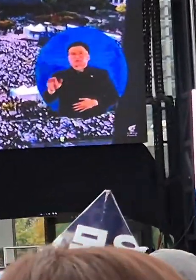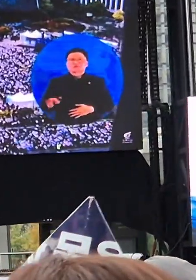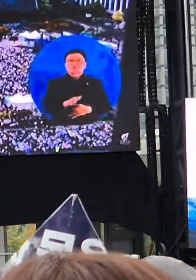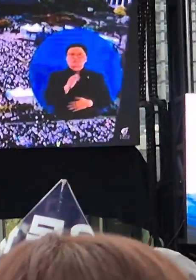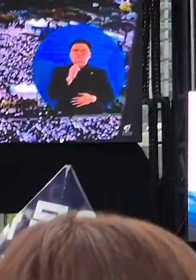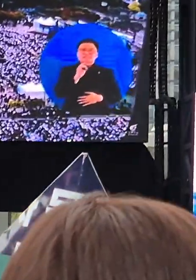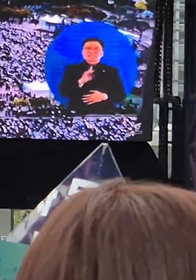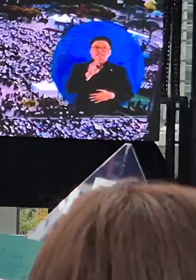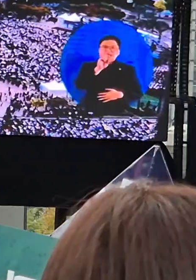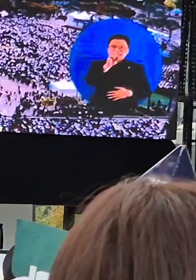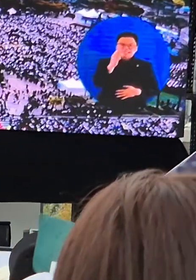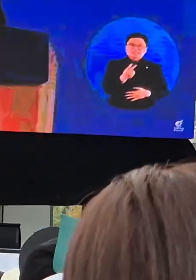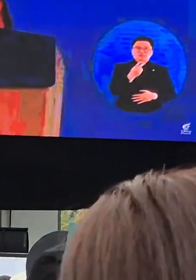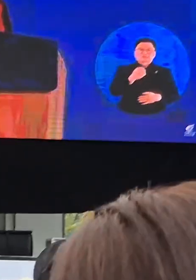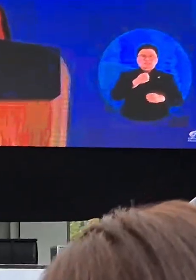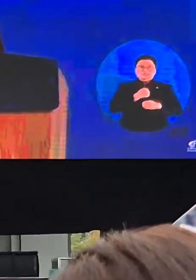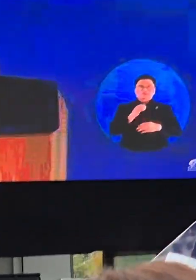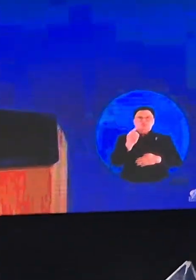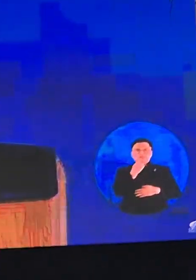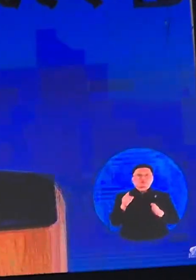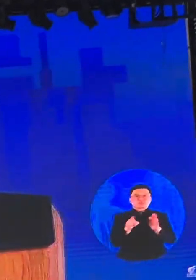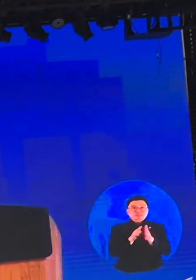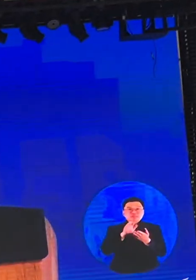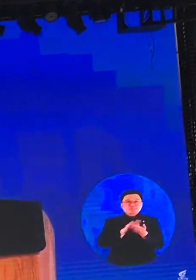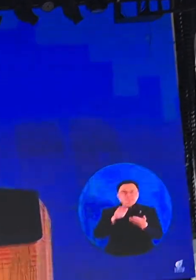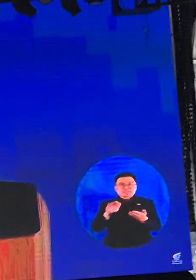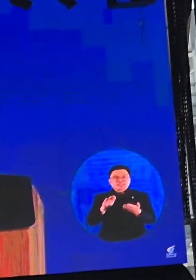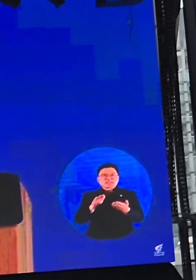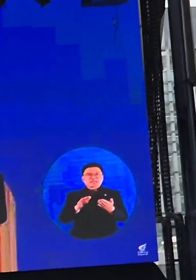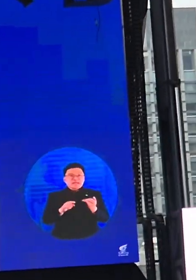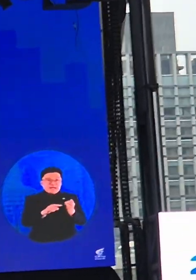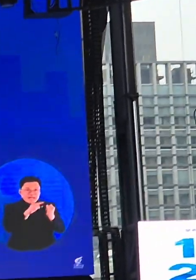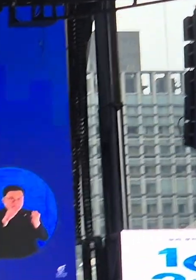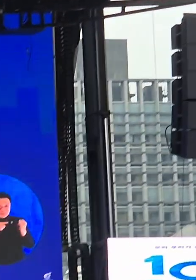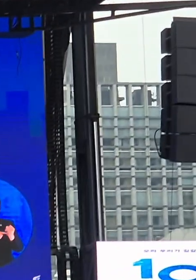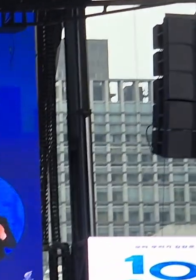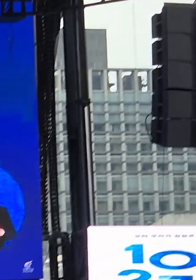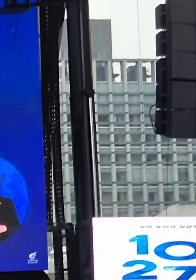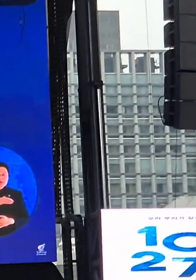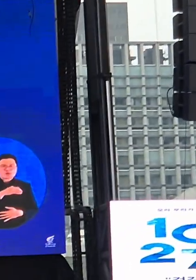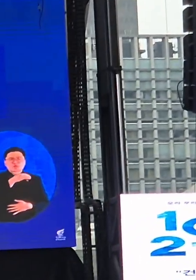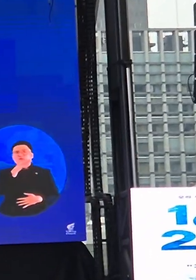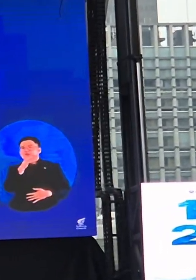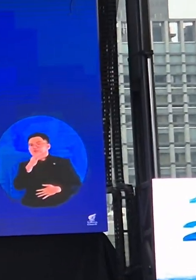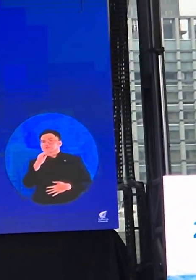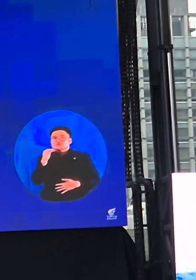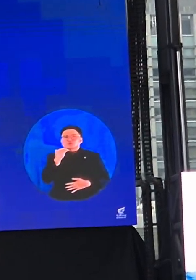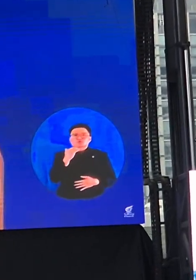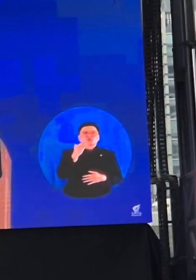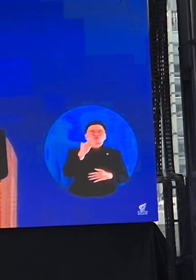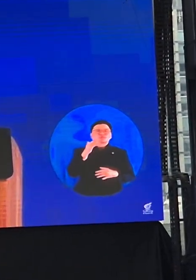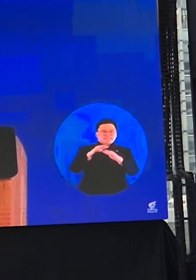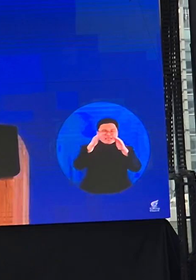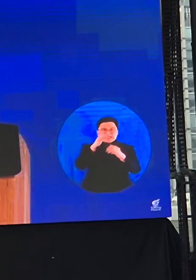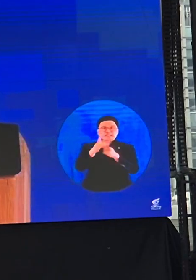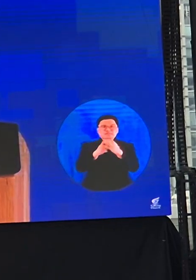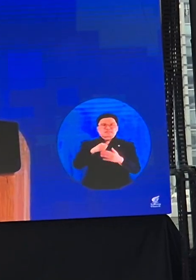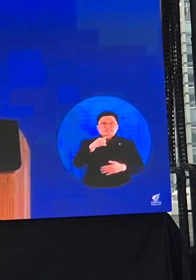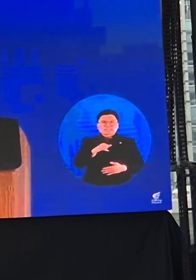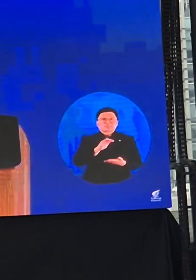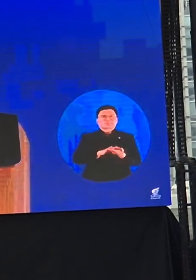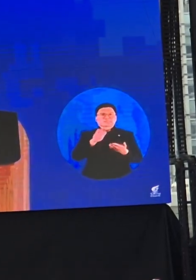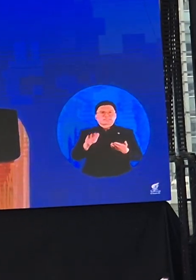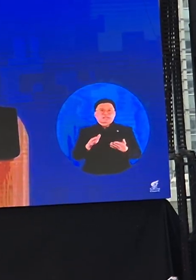생명도 지켜야 합니다. 태아부터 노년까지 모든 생명은 그 누구도 하나님의 형상입니다.